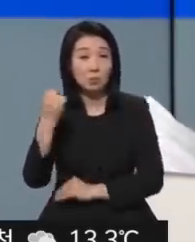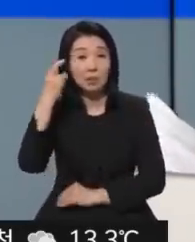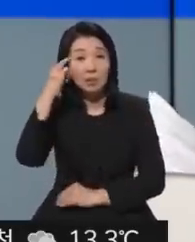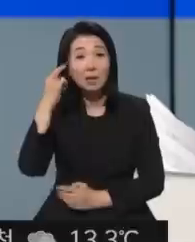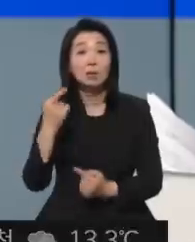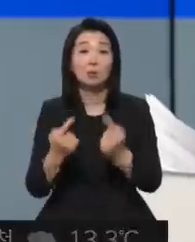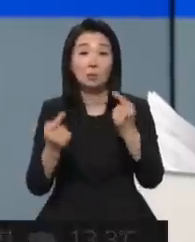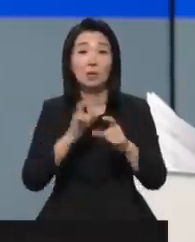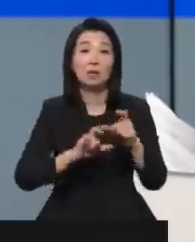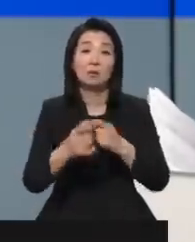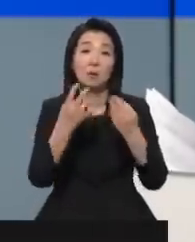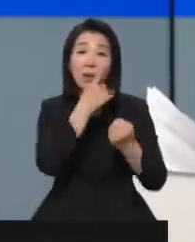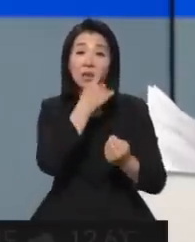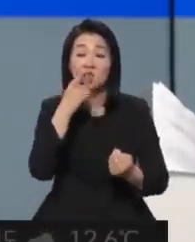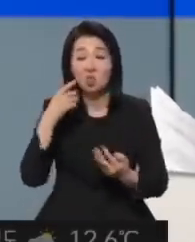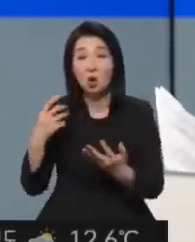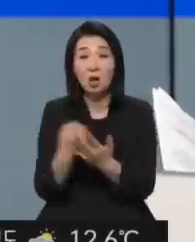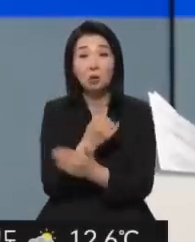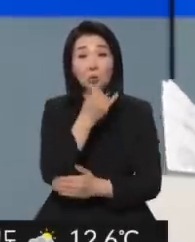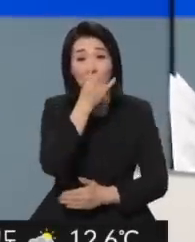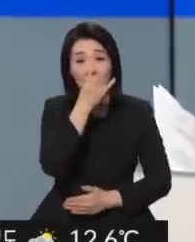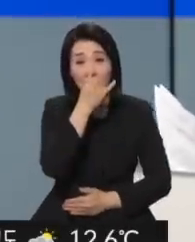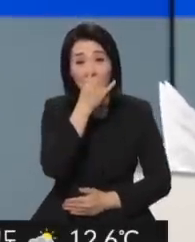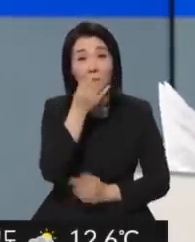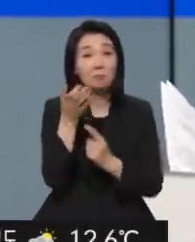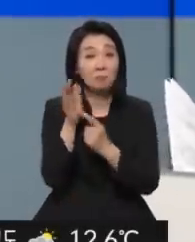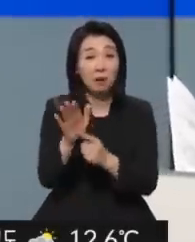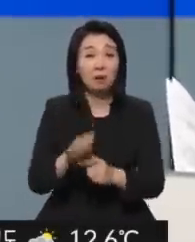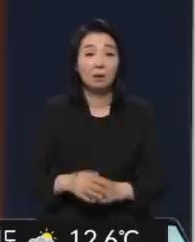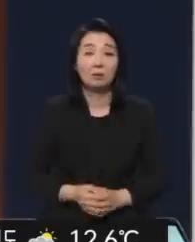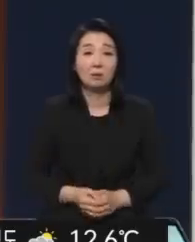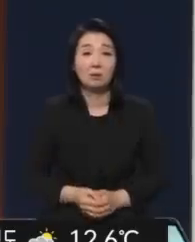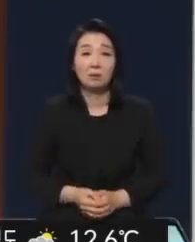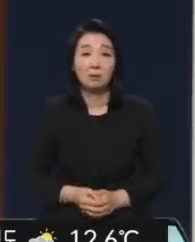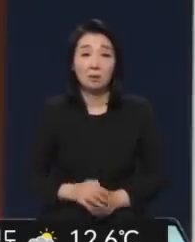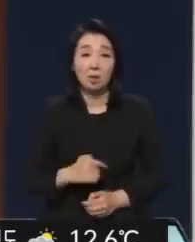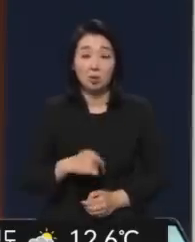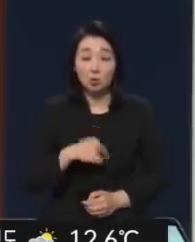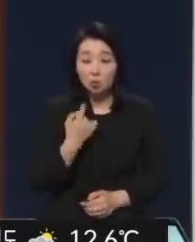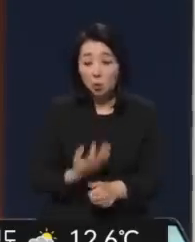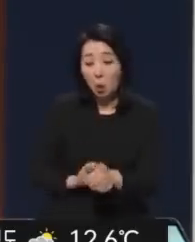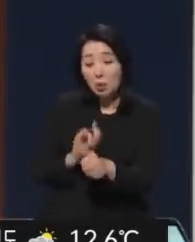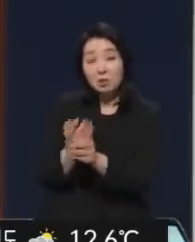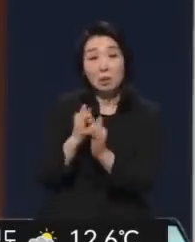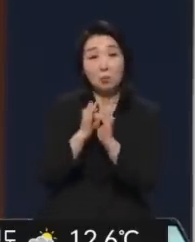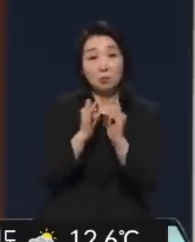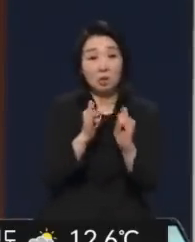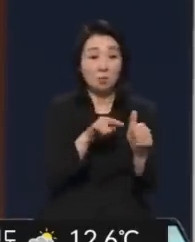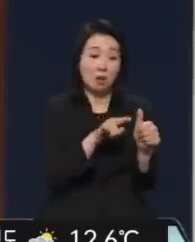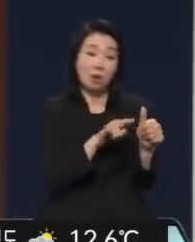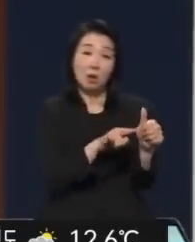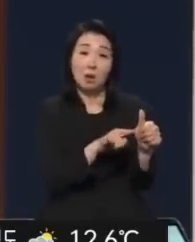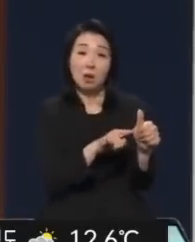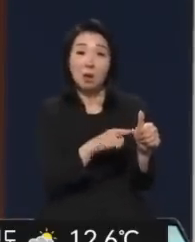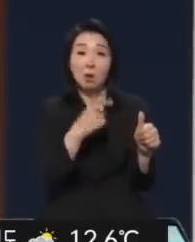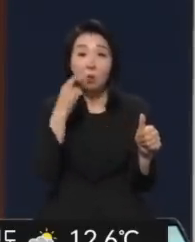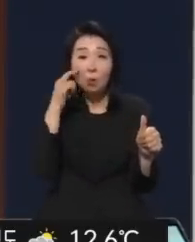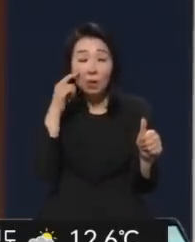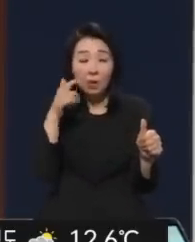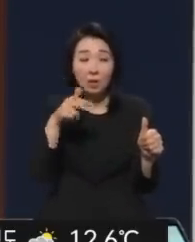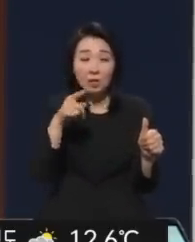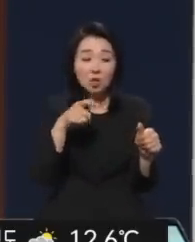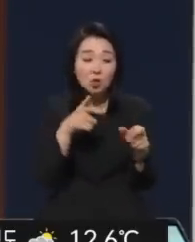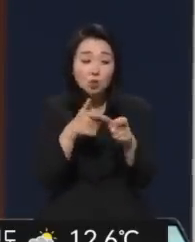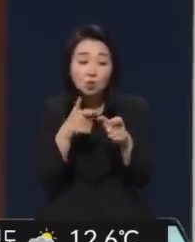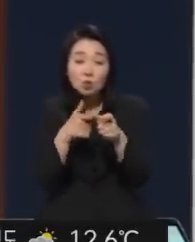것보다 더 많은 증거를 갖고 있다고 주장을 했다는 거죠네 그렇습니다이 스스로 제보자라고 주장한 a씨는 소의 청담 게이트